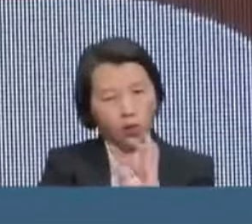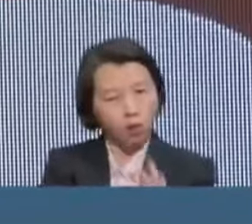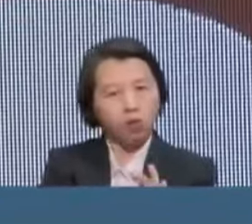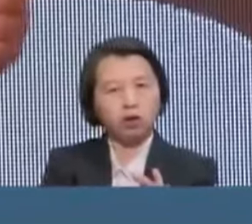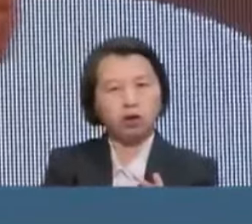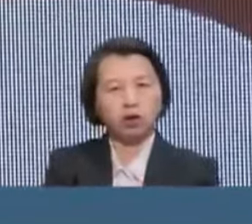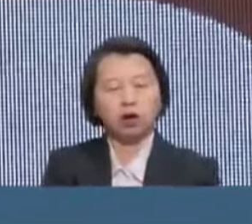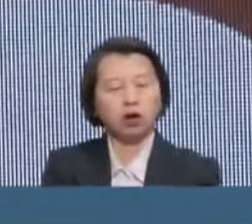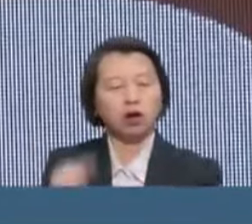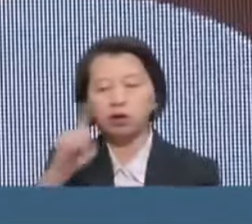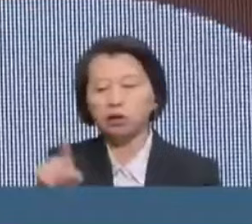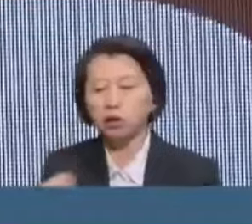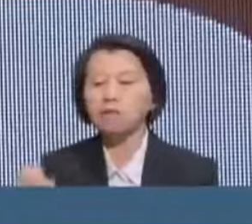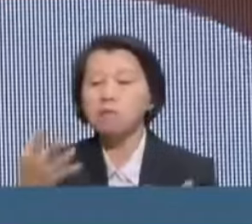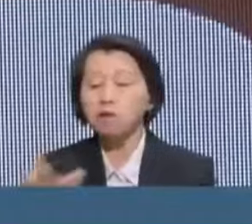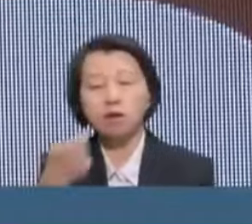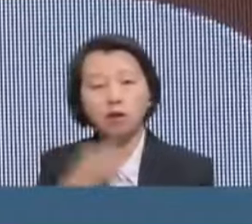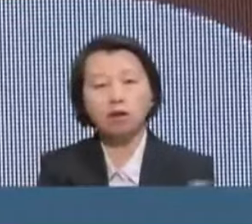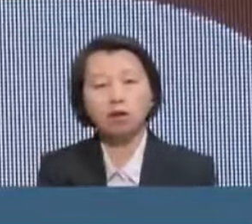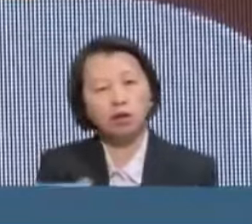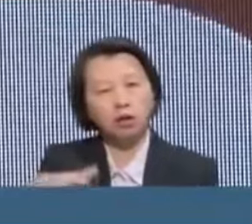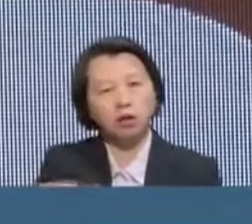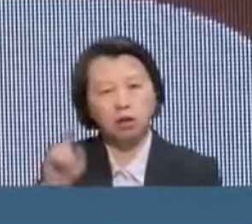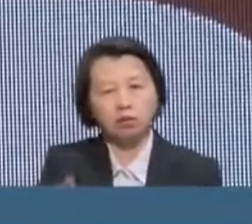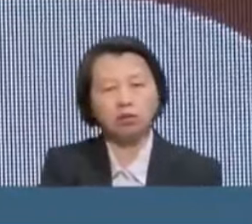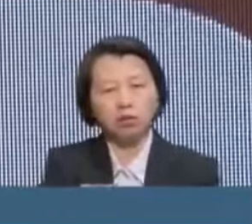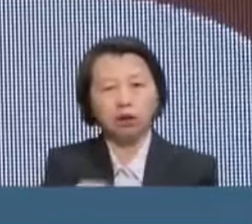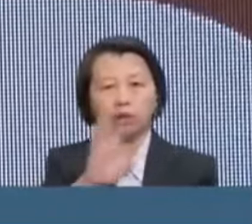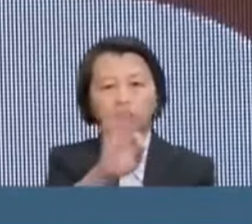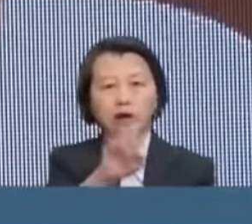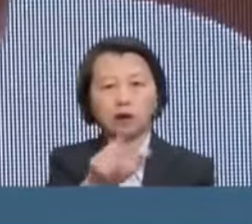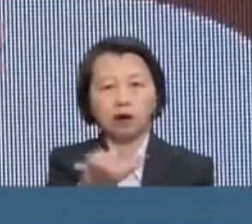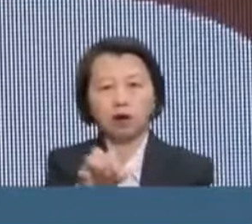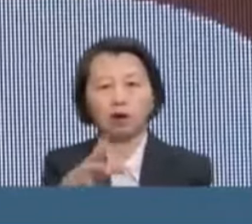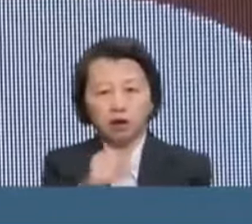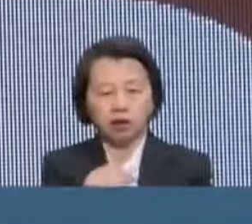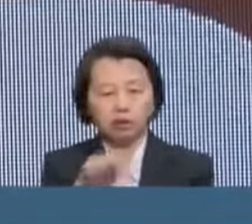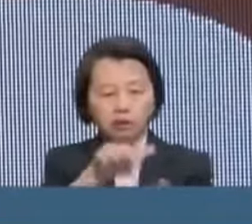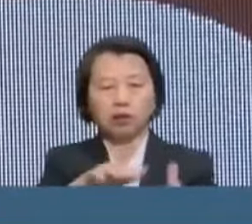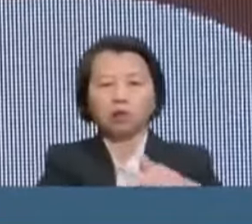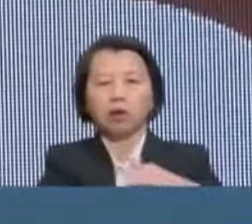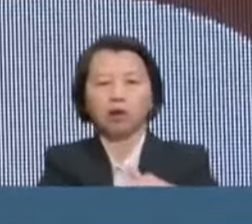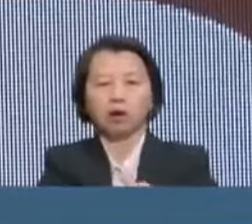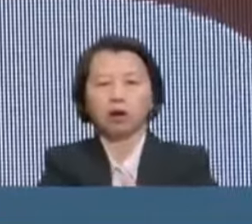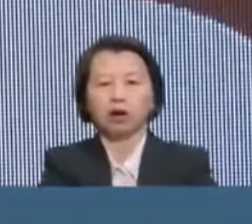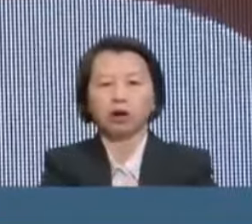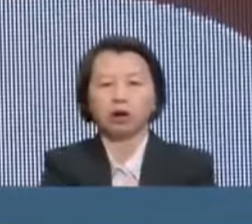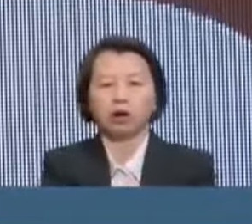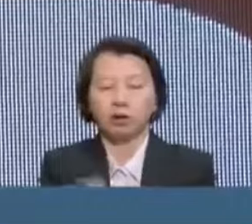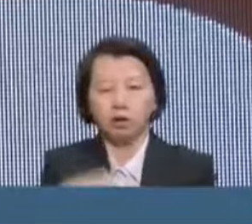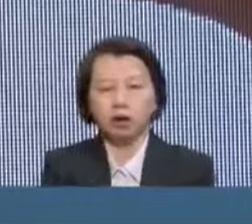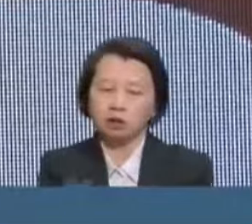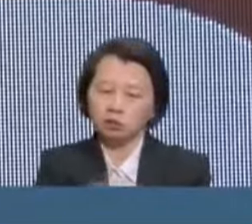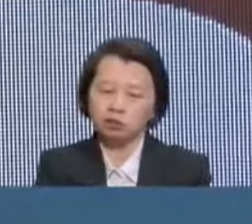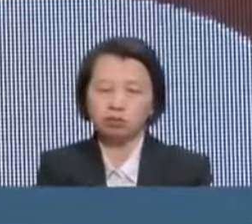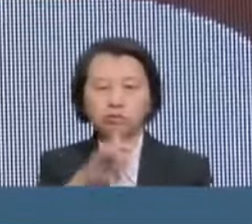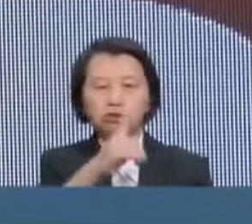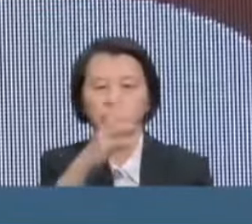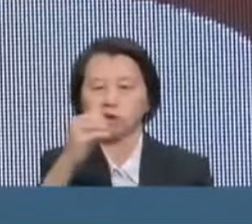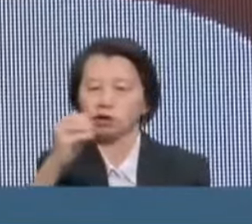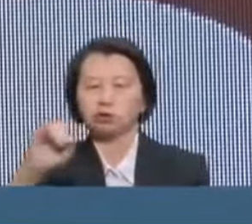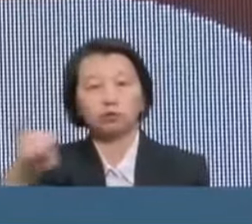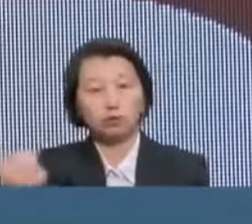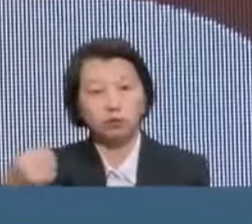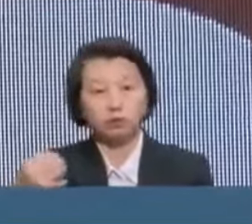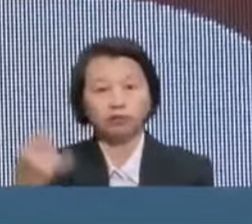Jadi saya tanya, berapa kos lebih kurang kita kena bagi Felda supaya dapat salur ke bawah? Oh, dia kata dalam RM100 juta.